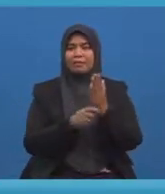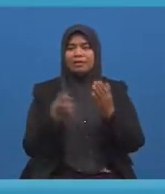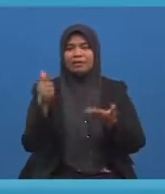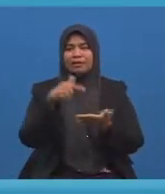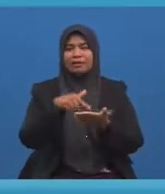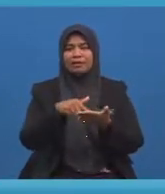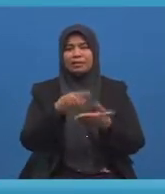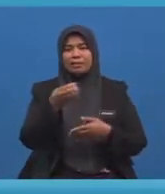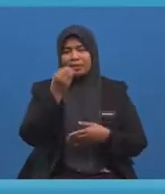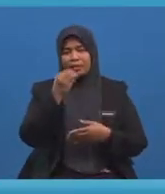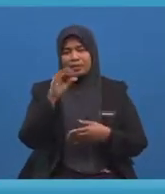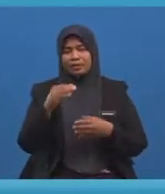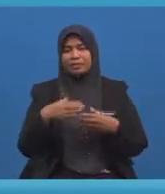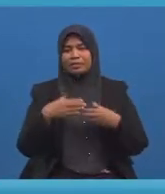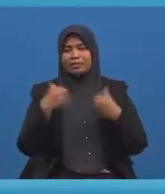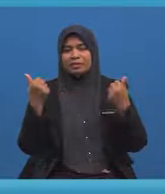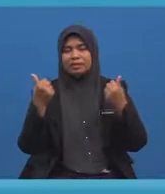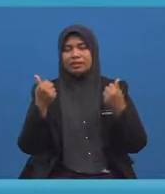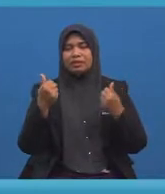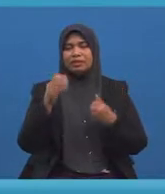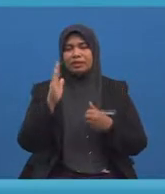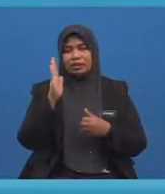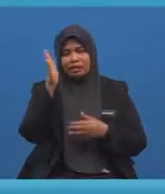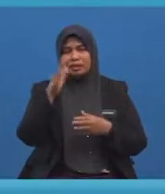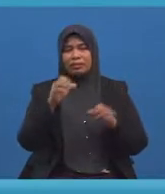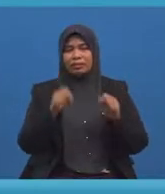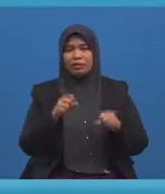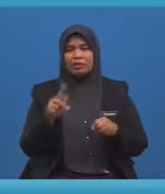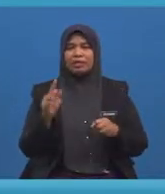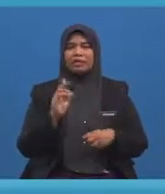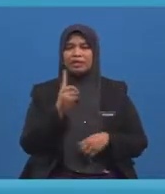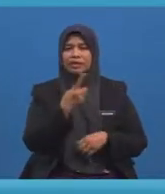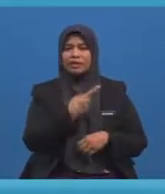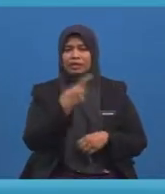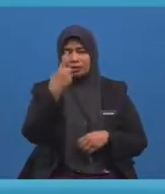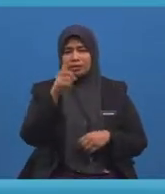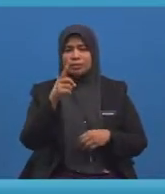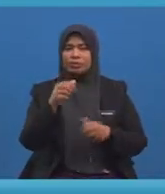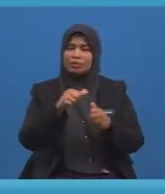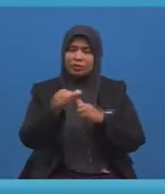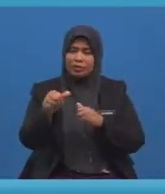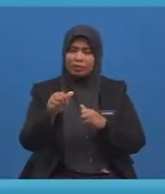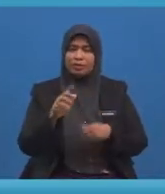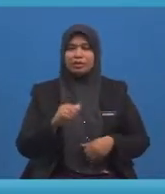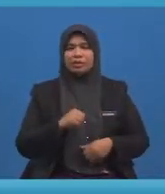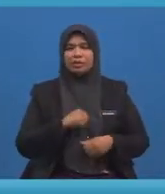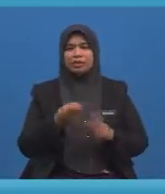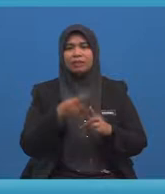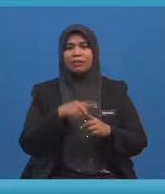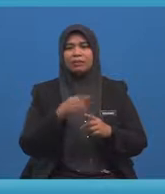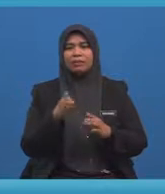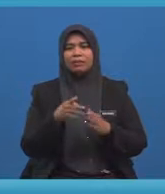Pemakanan yang sihat akan membolehkan kita untuk menghindarkan diri daripada